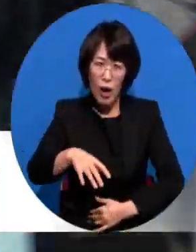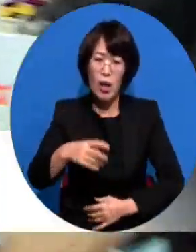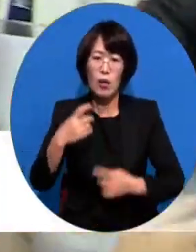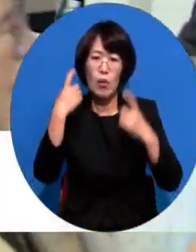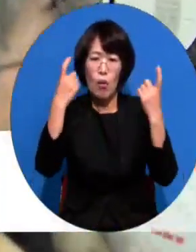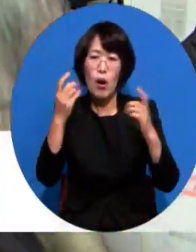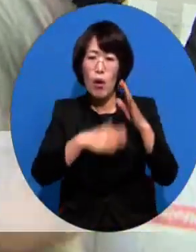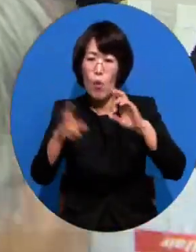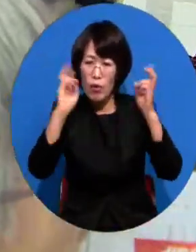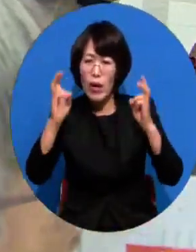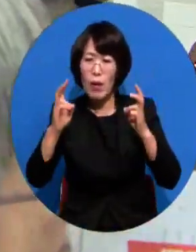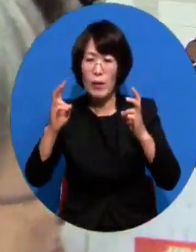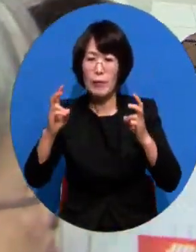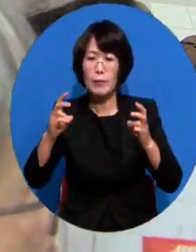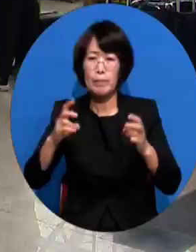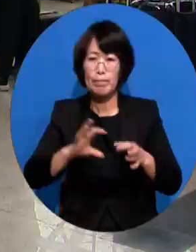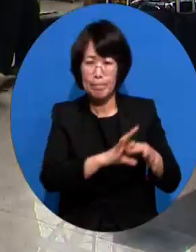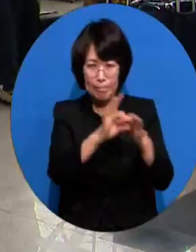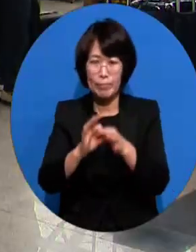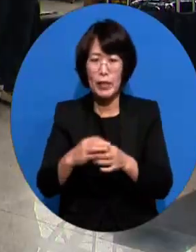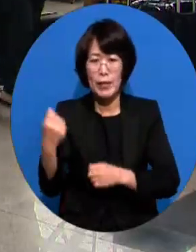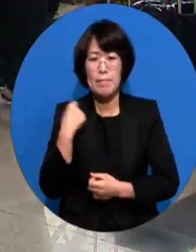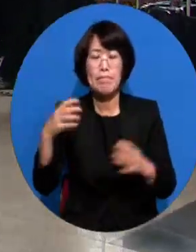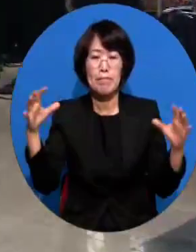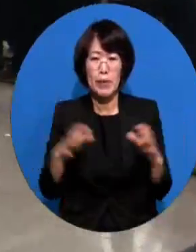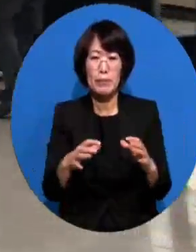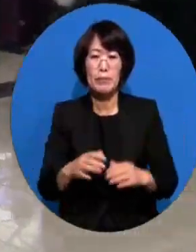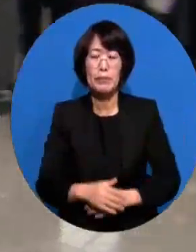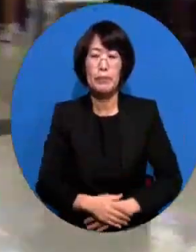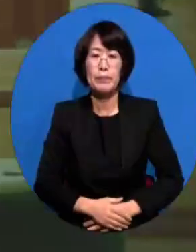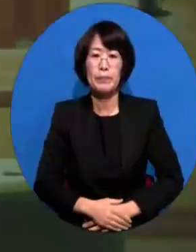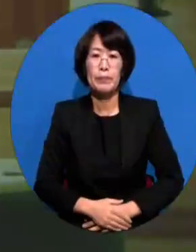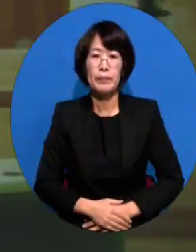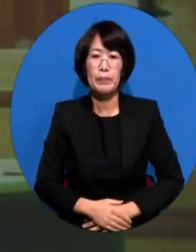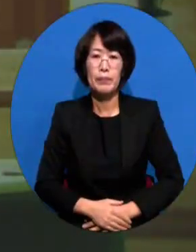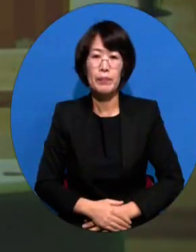한국관광공사와 협조 체계를 유지하고 있습니다.